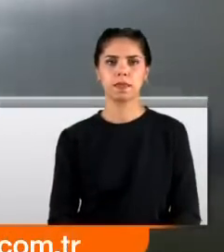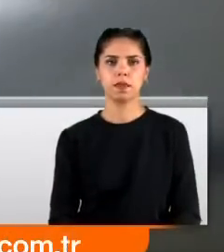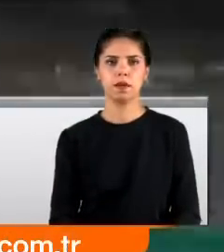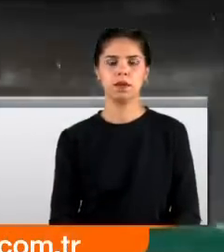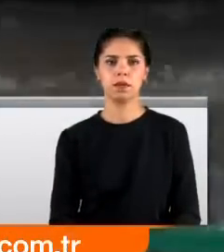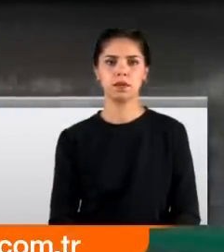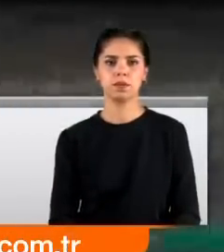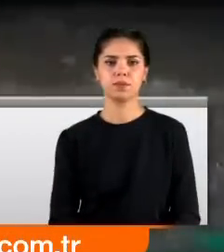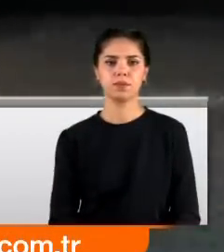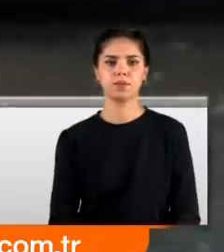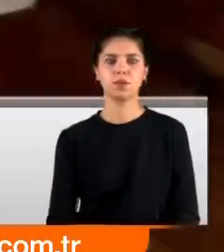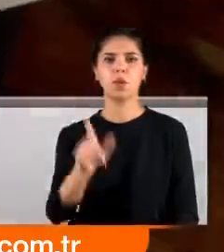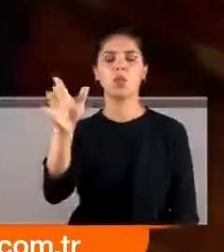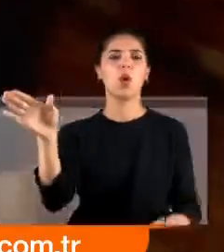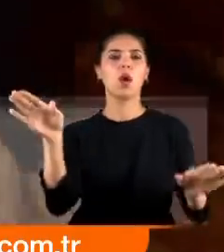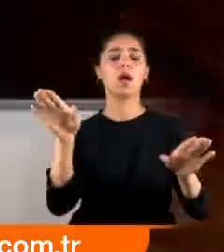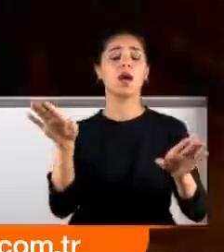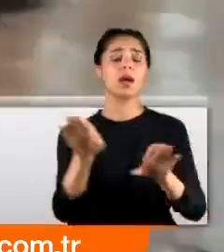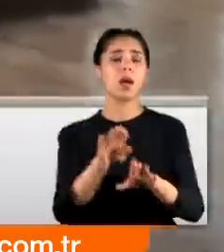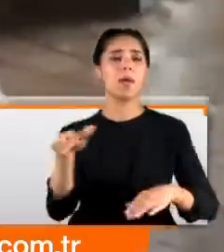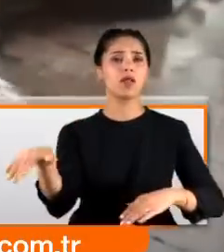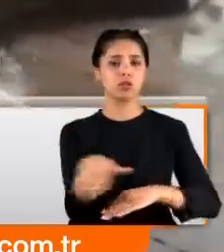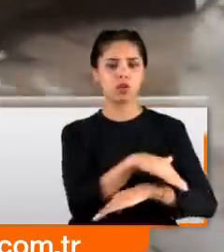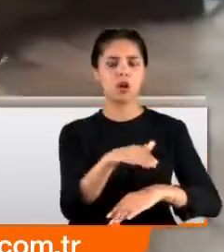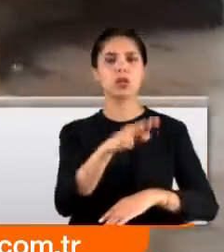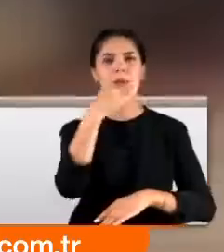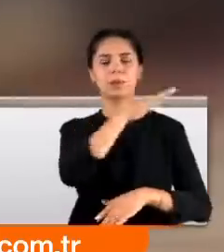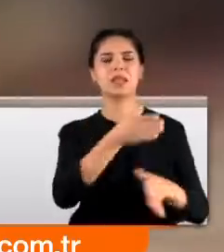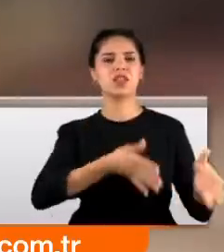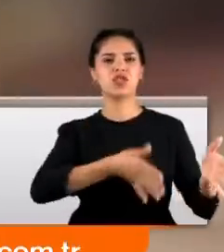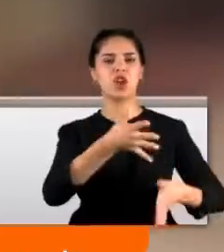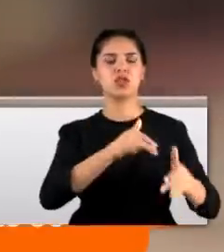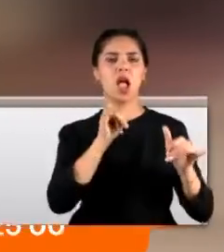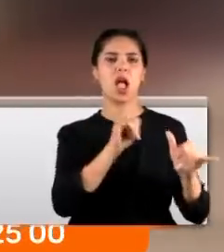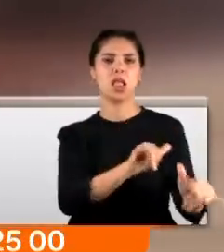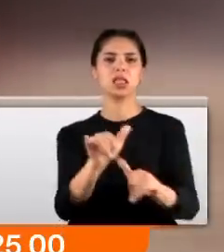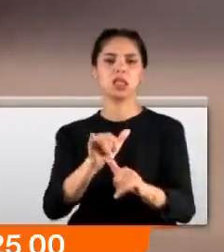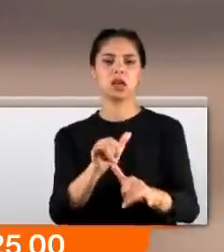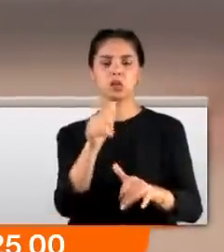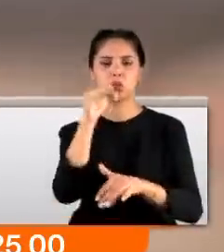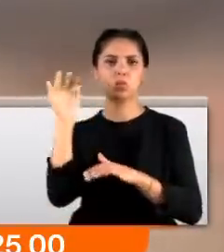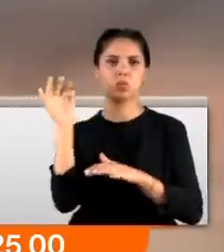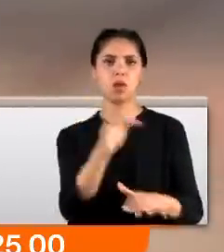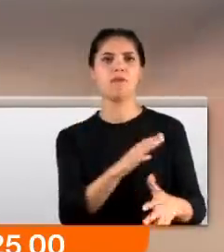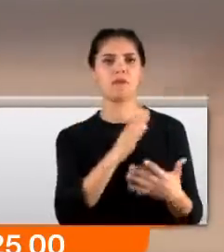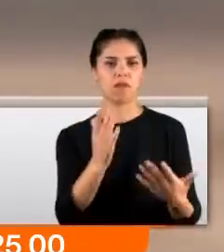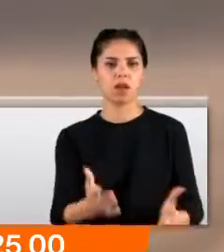kaldı. Tarihi Kapalı Çarşı ve Mısır Çarşısı'nda da durum farksızdı. Ne ya,